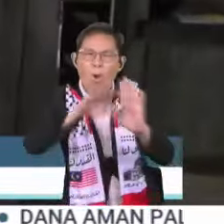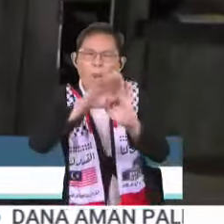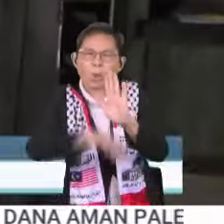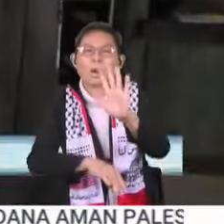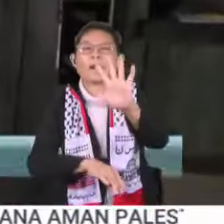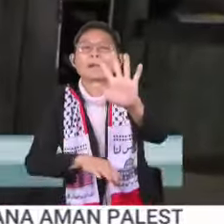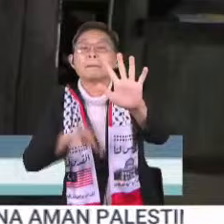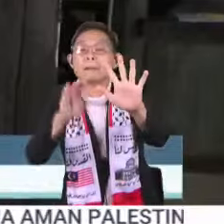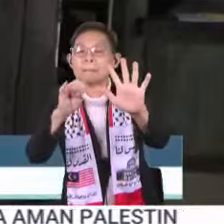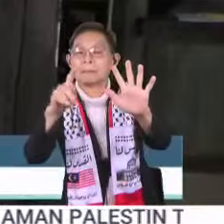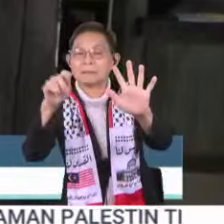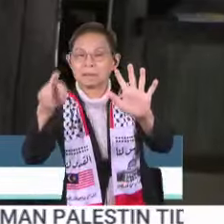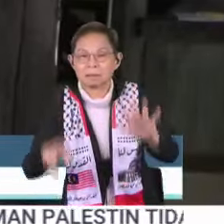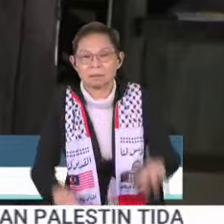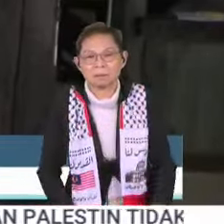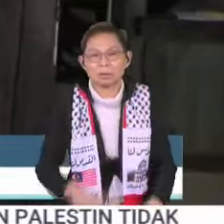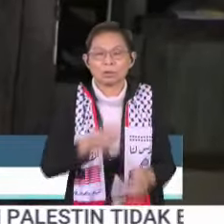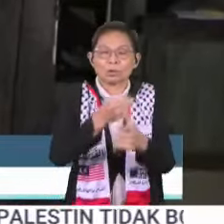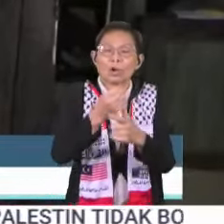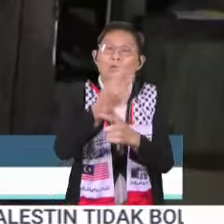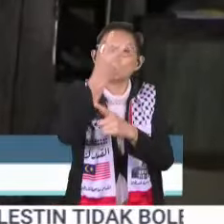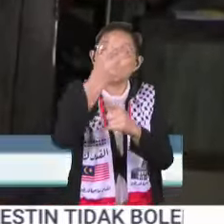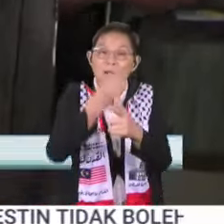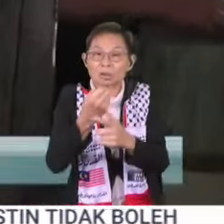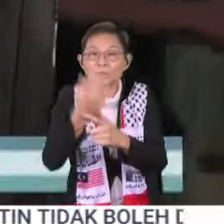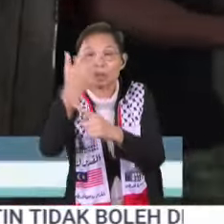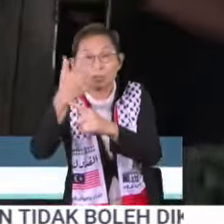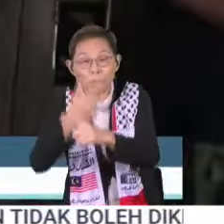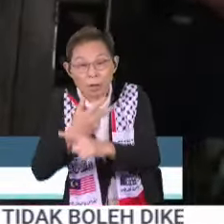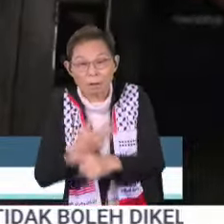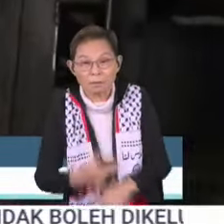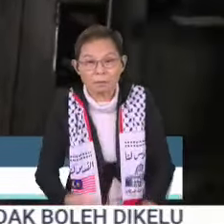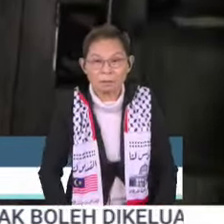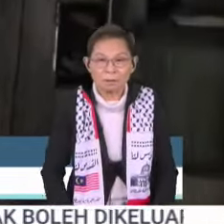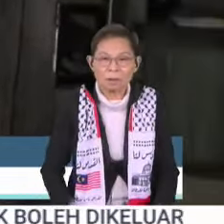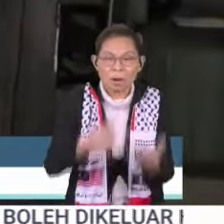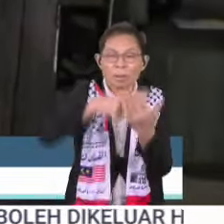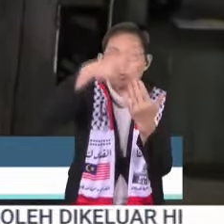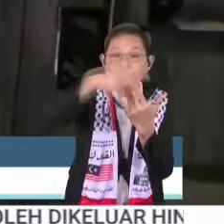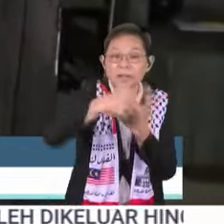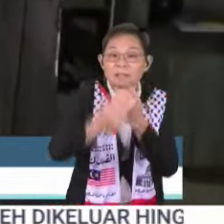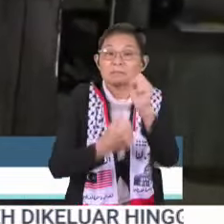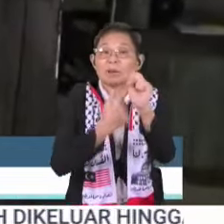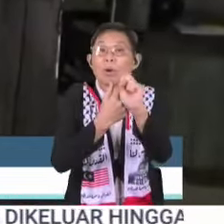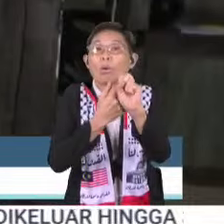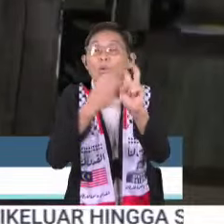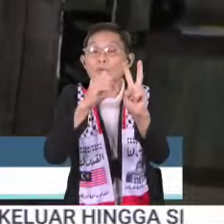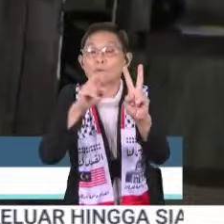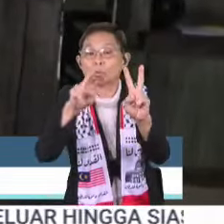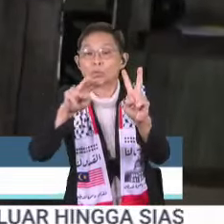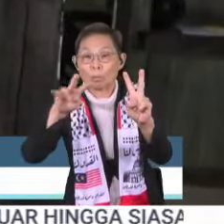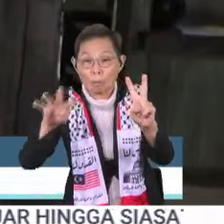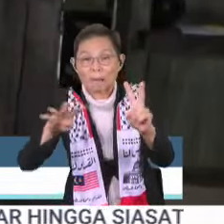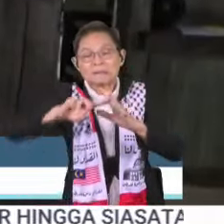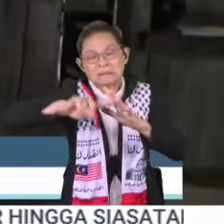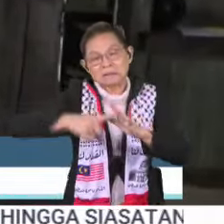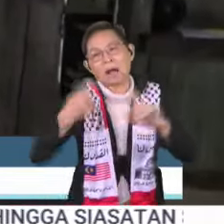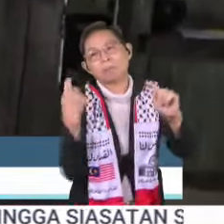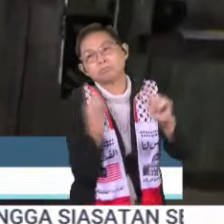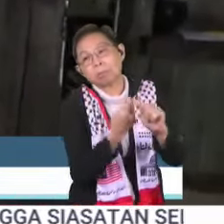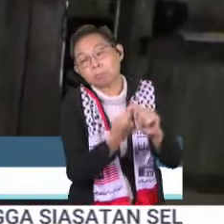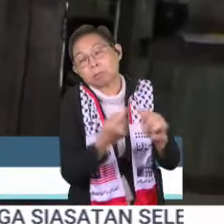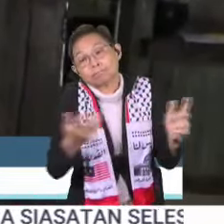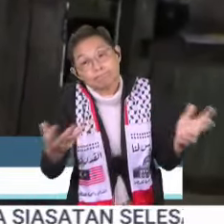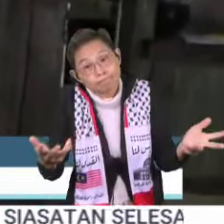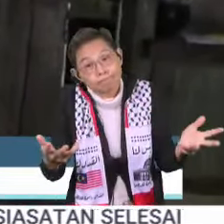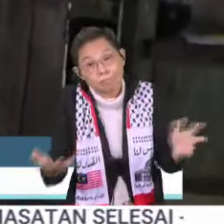Memang 2-3 bulan ni takut lagi. Ya. Dia orang nak projek ni tahun depan nak start pula ni. Kita bulan 2 nak start.